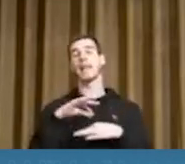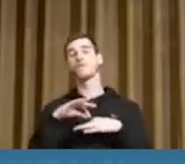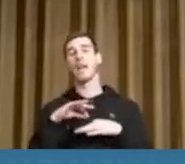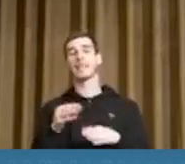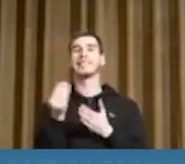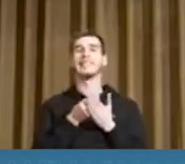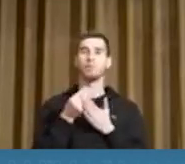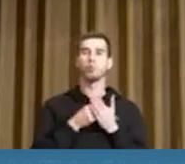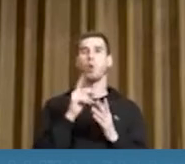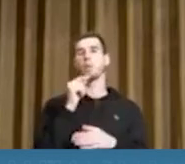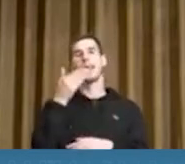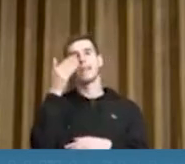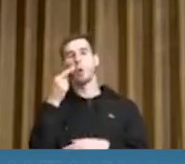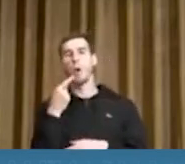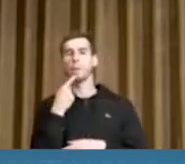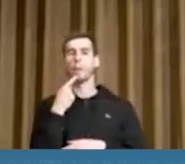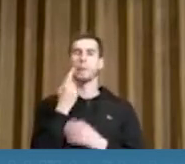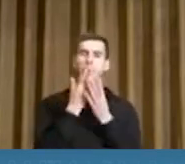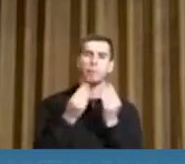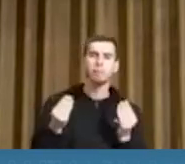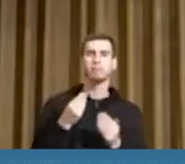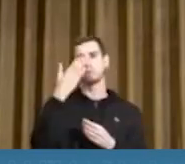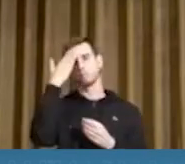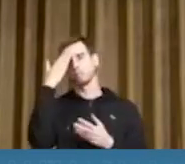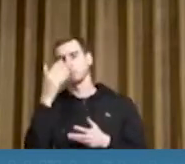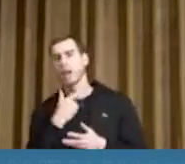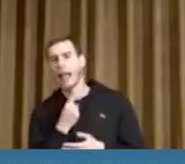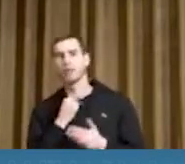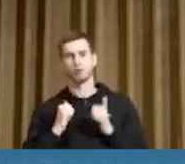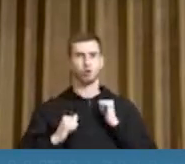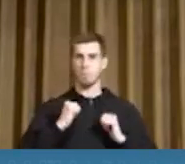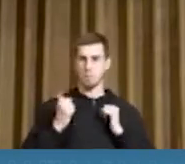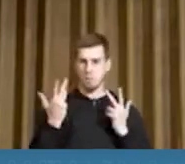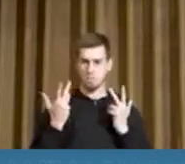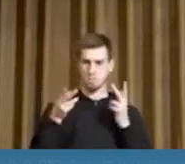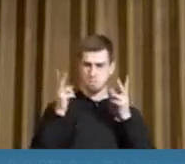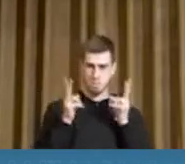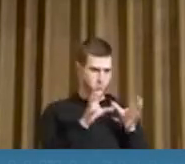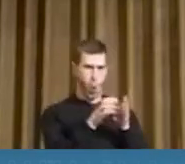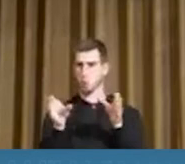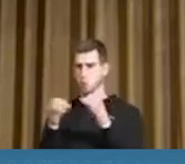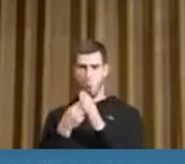also Geruchs-Geschmacksverlust, Schnupfen, Halsschmerzen, eigentlich kein Unterschied zwischen den Gruppen ist,